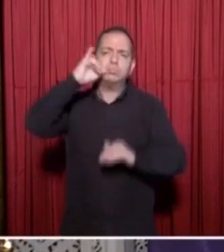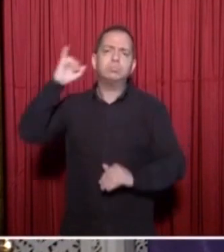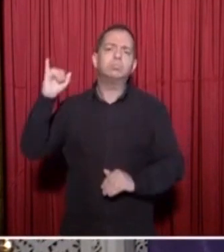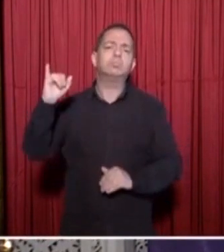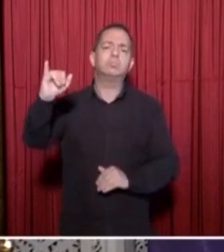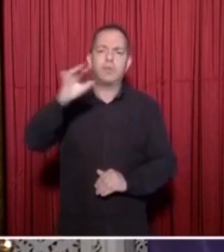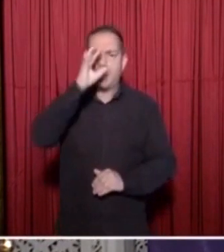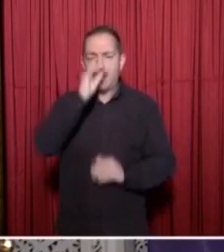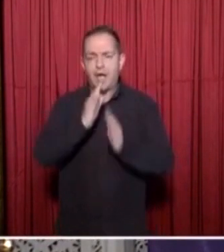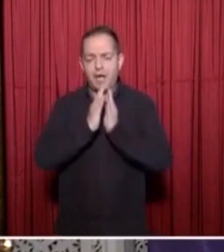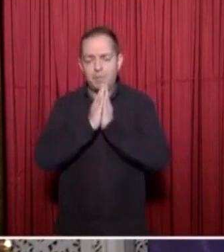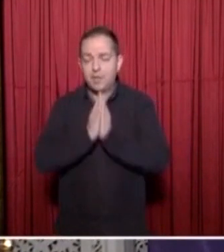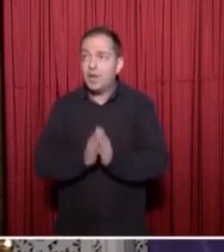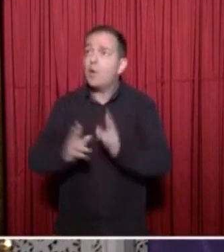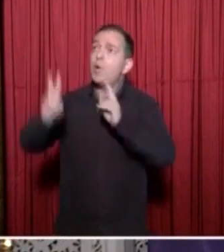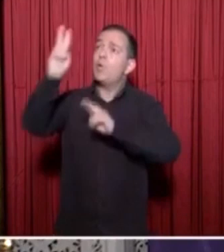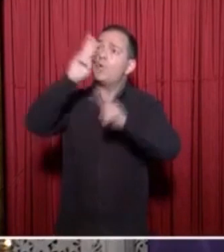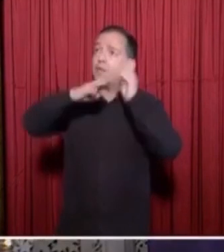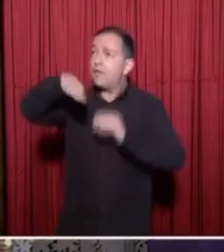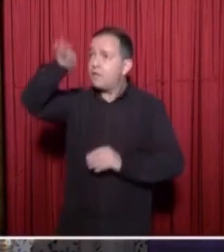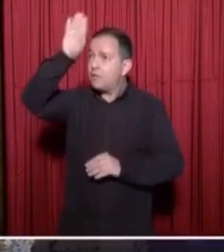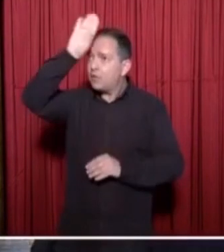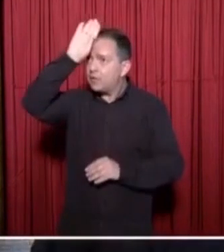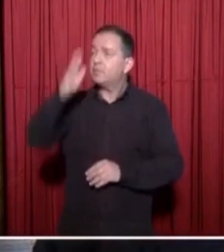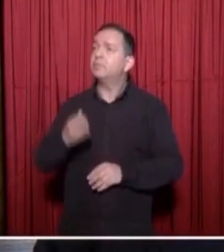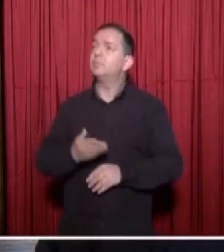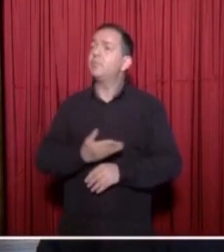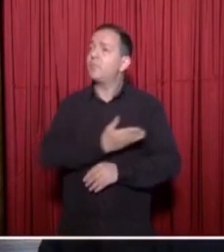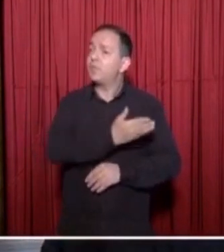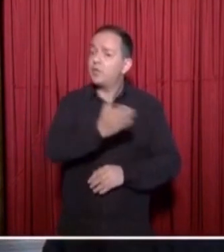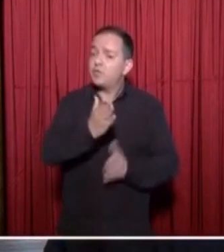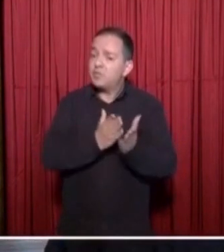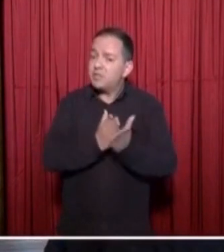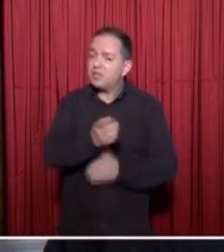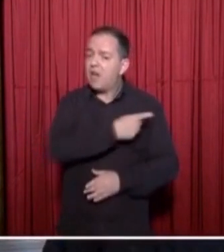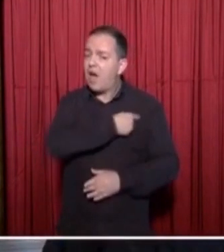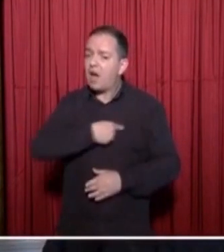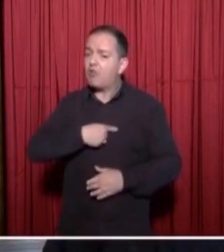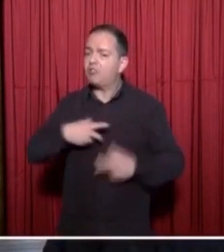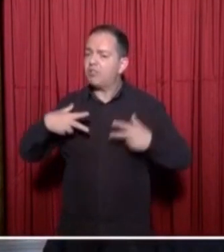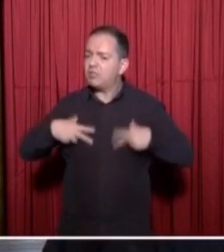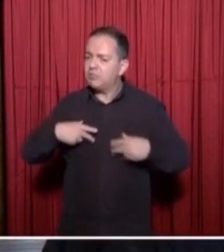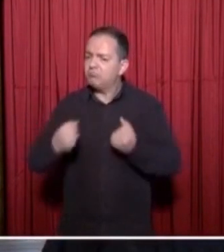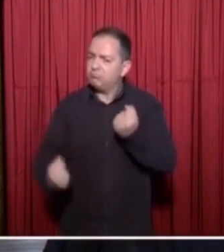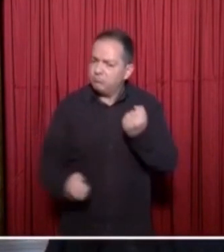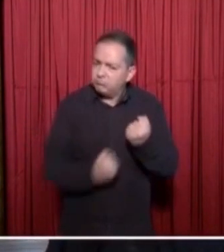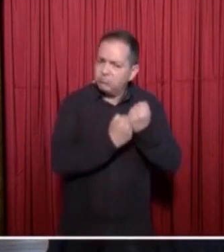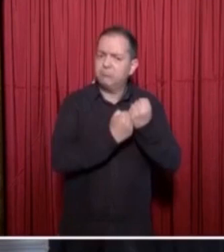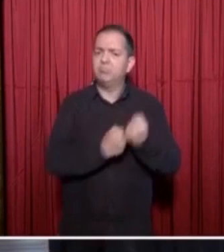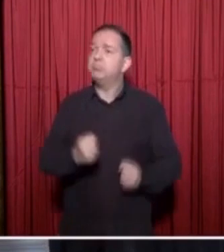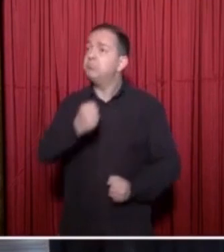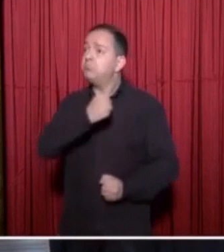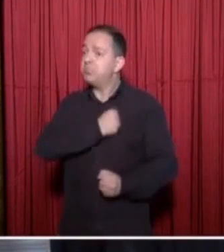αιώνων. Αμήν. Επουράνιε βασιλεύ, τους πιστούς άρχοντας ημών στερέωσον,